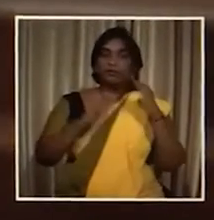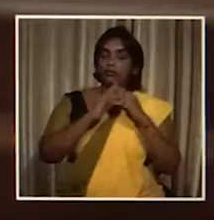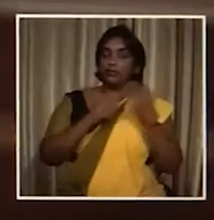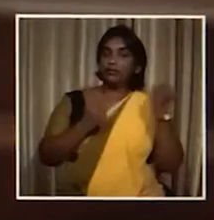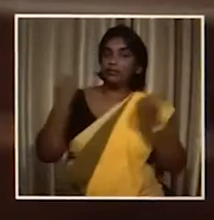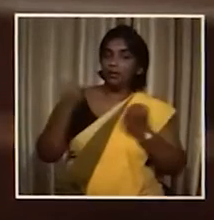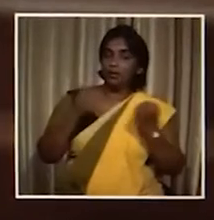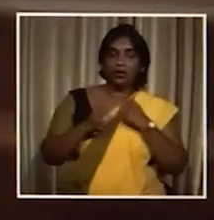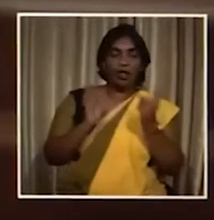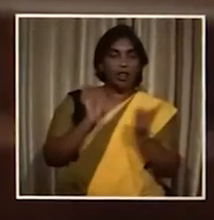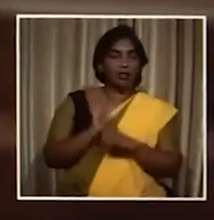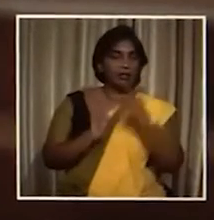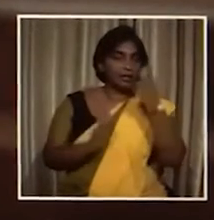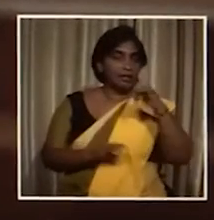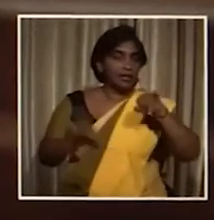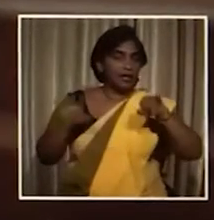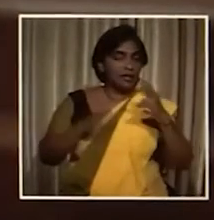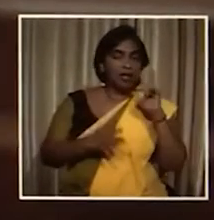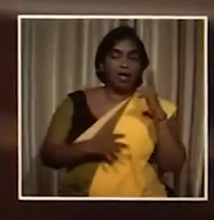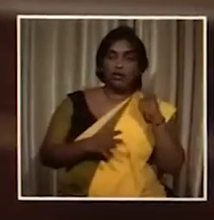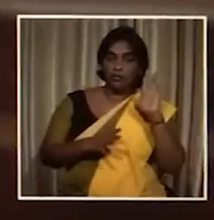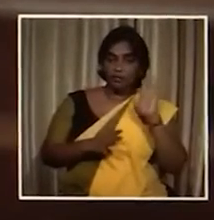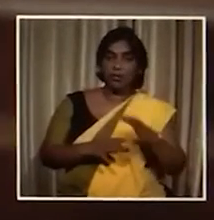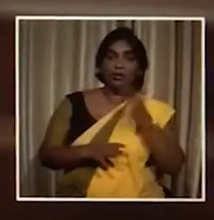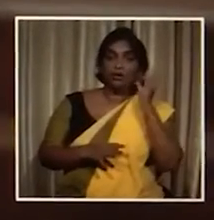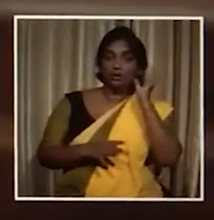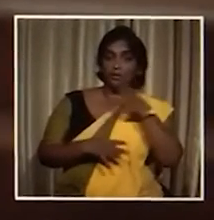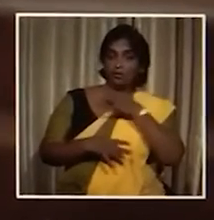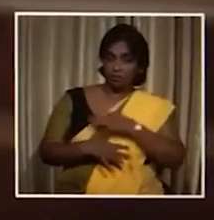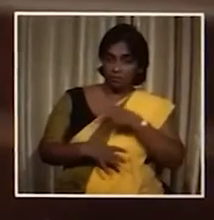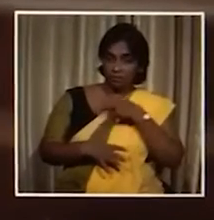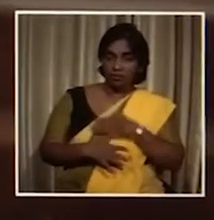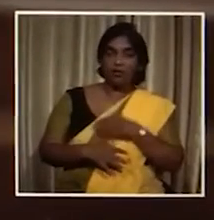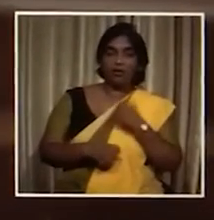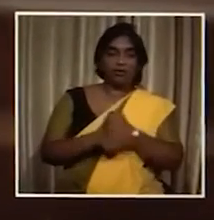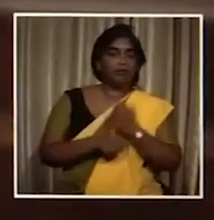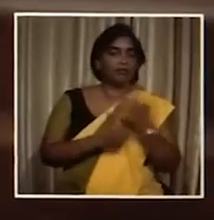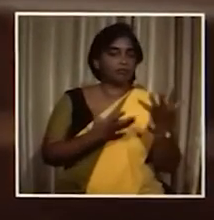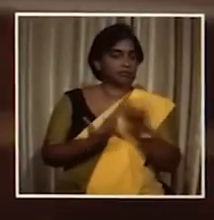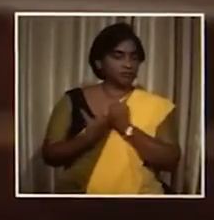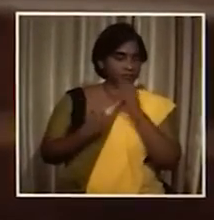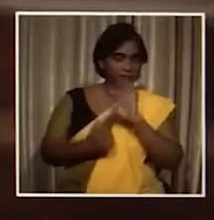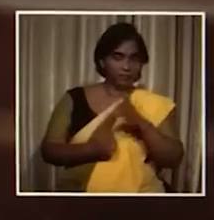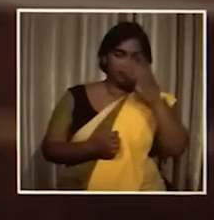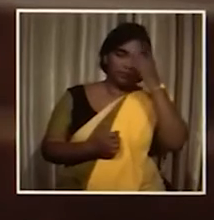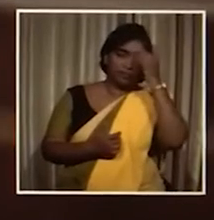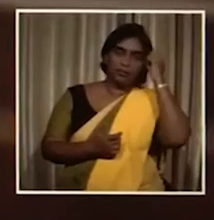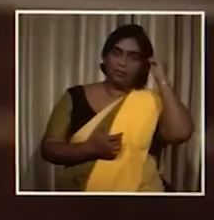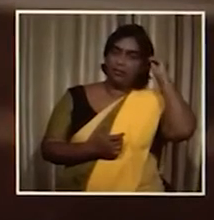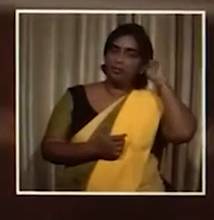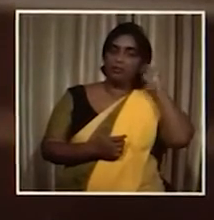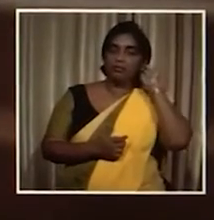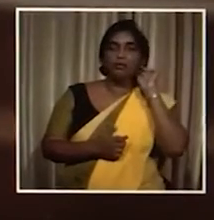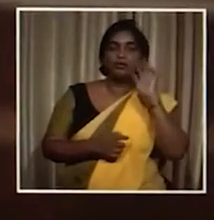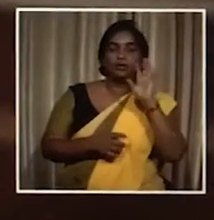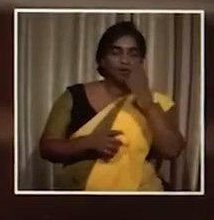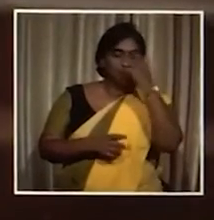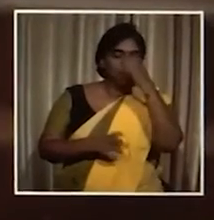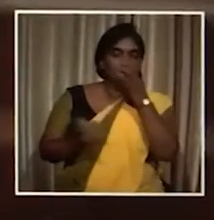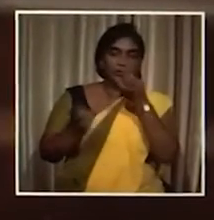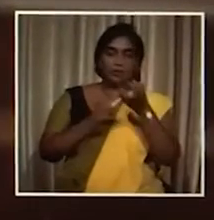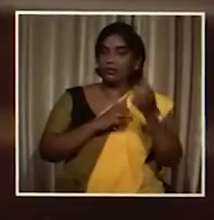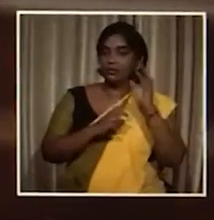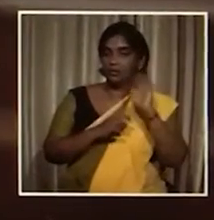හා රුපියල් ලක්ෂ 1680ක් වටිනා රත්තරම් බඩු රාජසන්තක කර තියෙනවා. ඒ වගේම පාස්කු